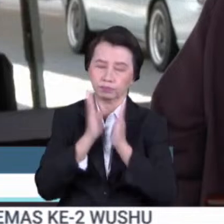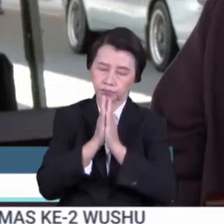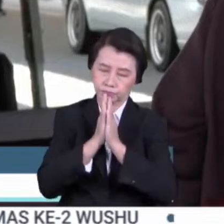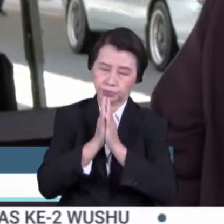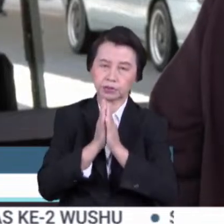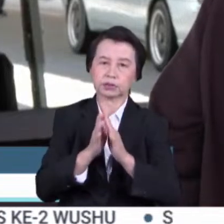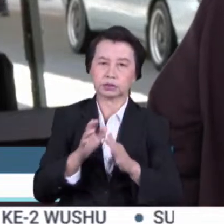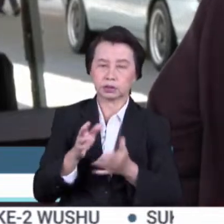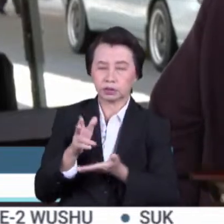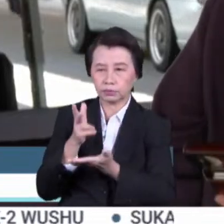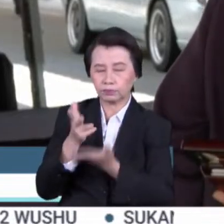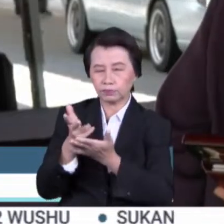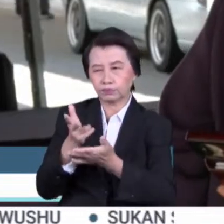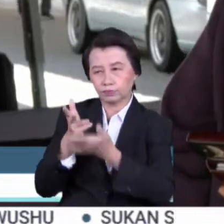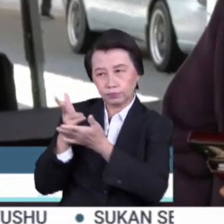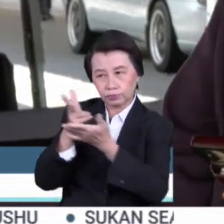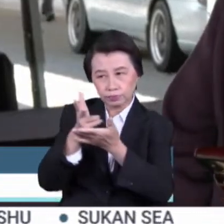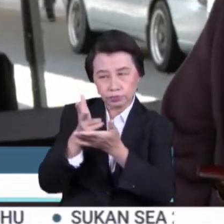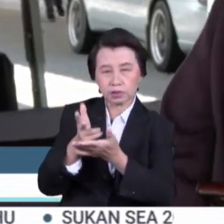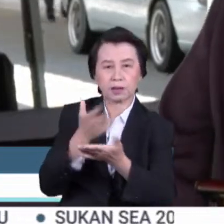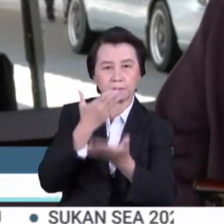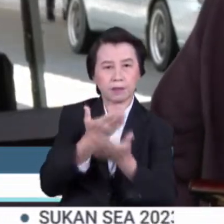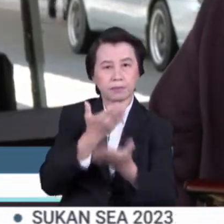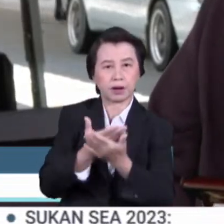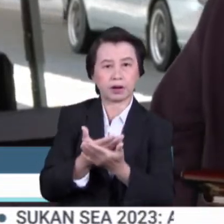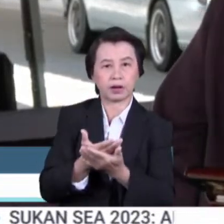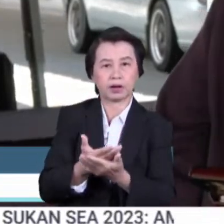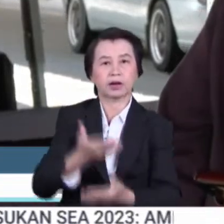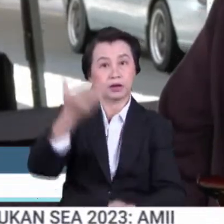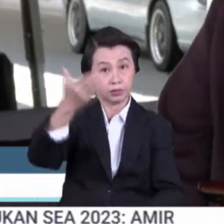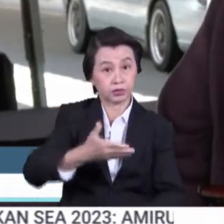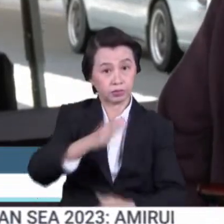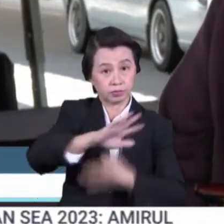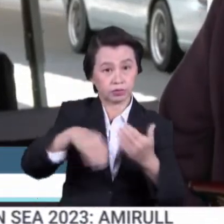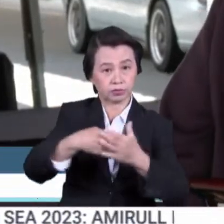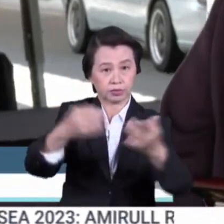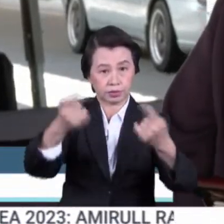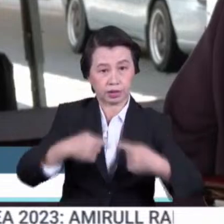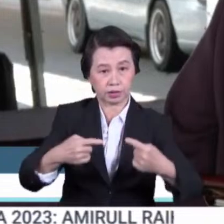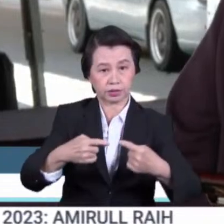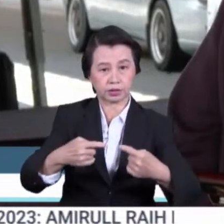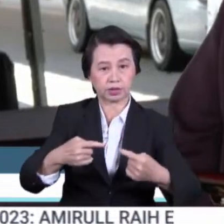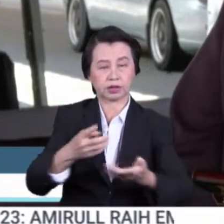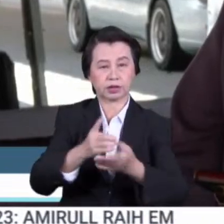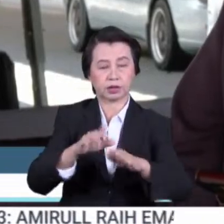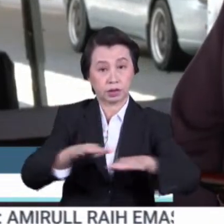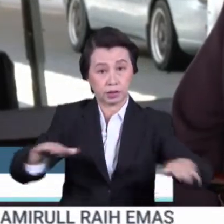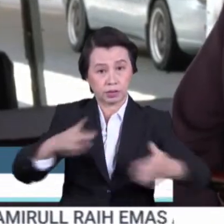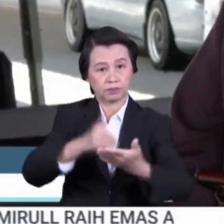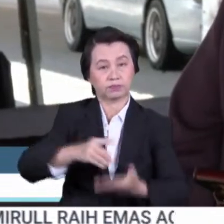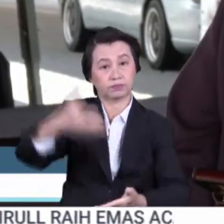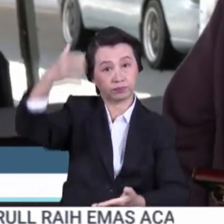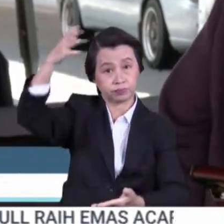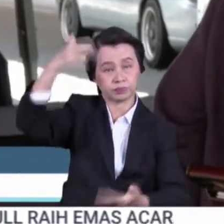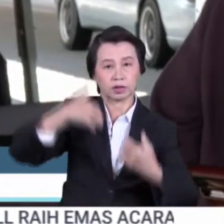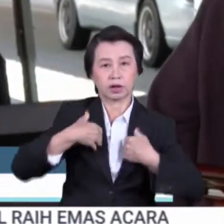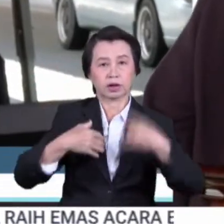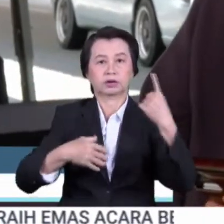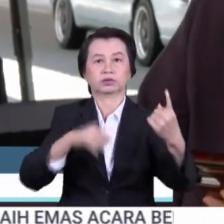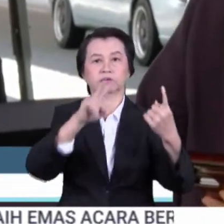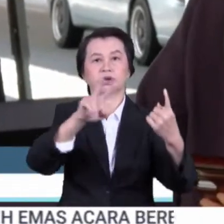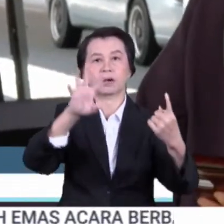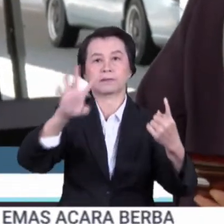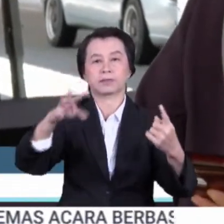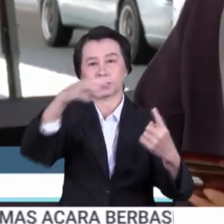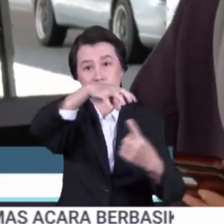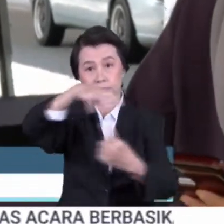saja. Jadi kita jemputlah semua untuk hadir ke dataran mereka ini. Sepanjang ni ada 124 gerai dan jangan